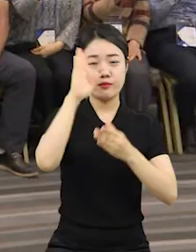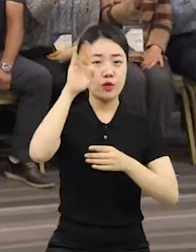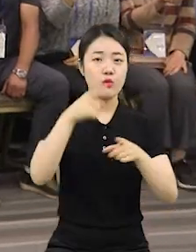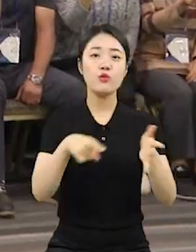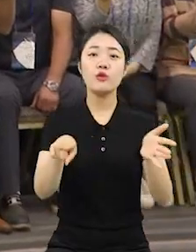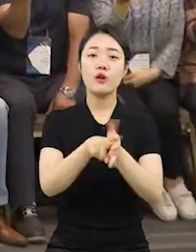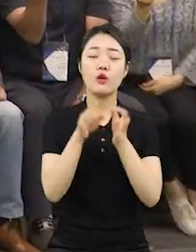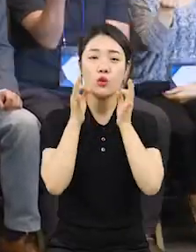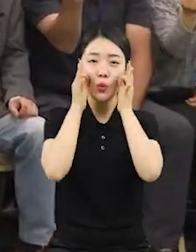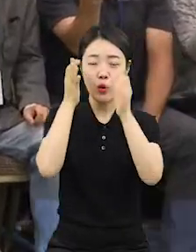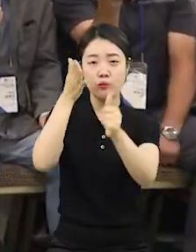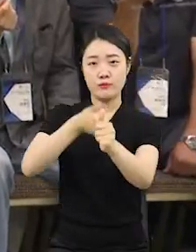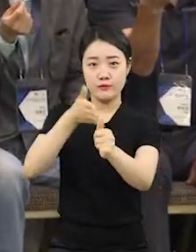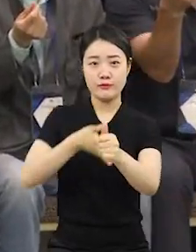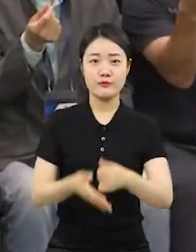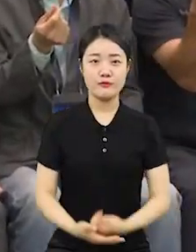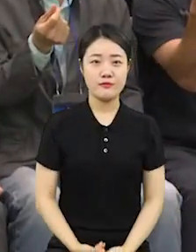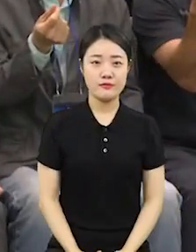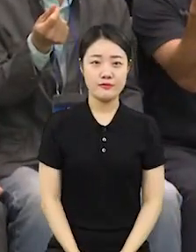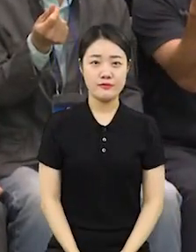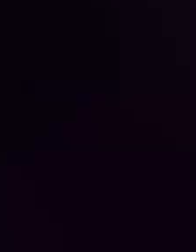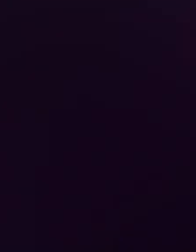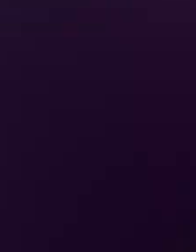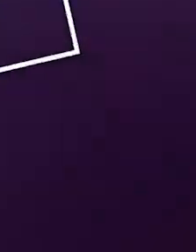구상을 위한 노력을 당부했습니다.